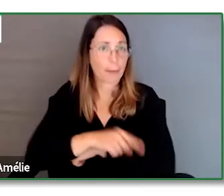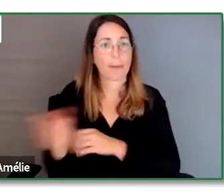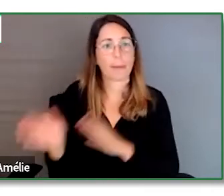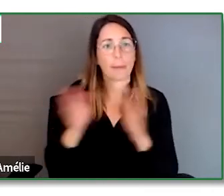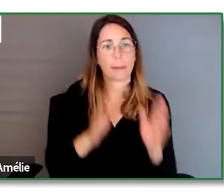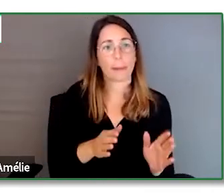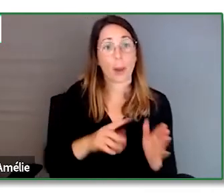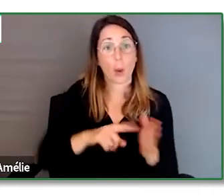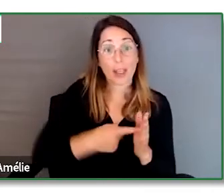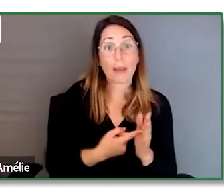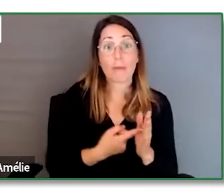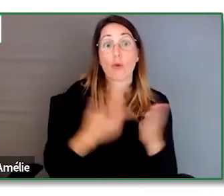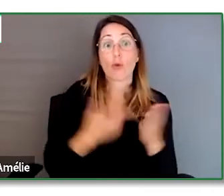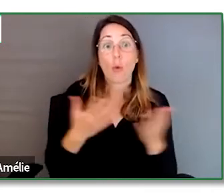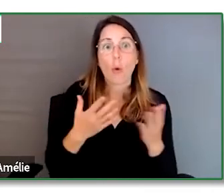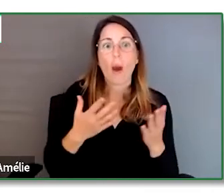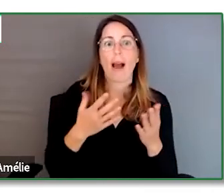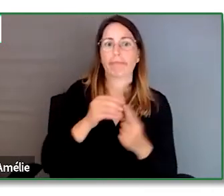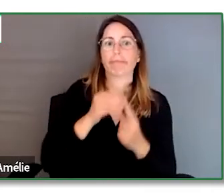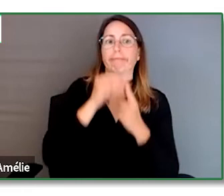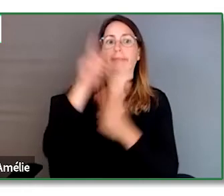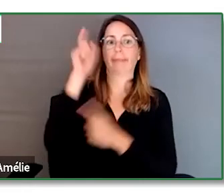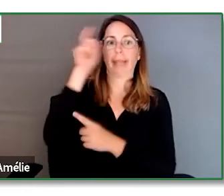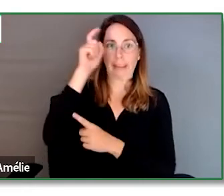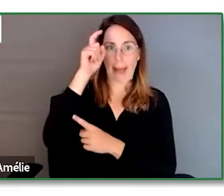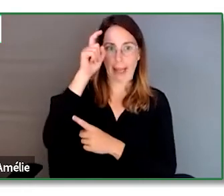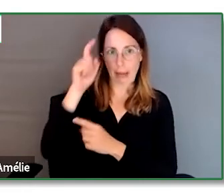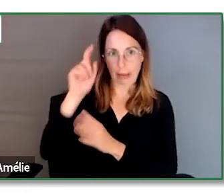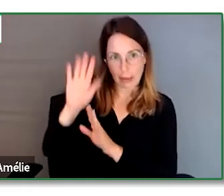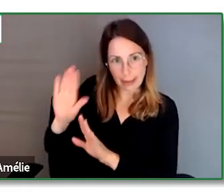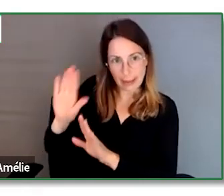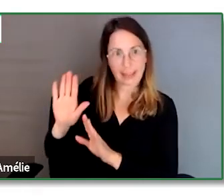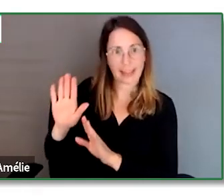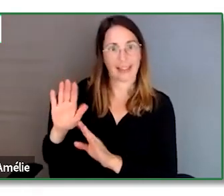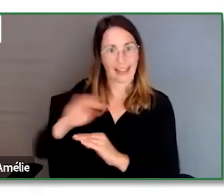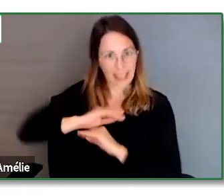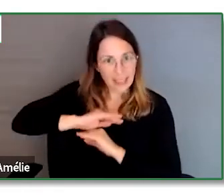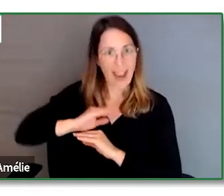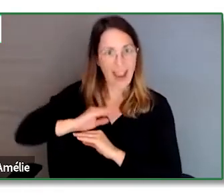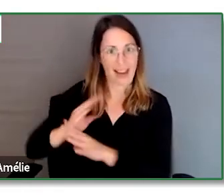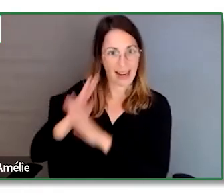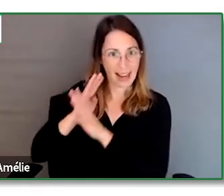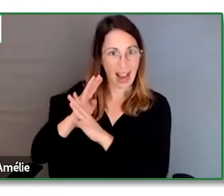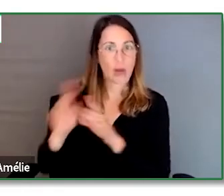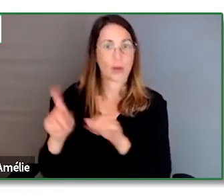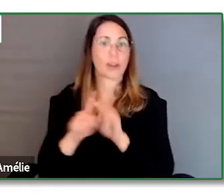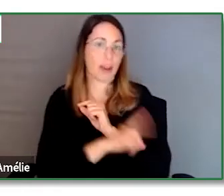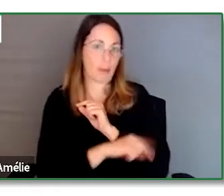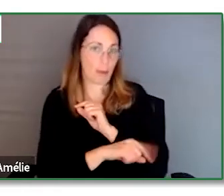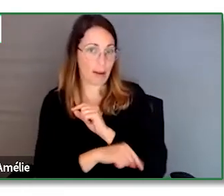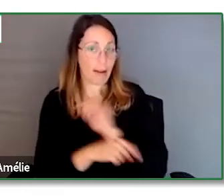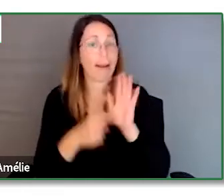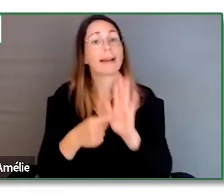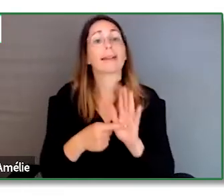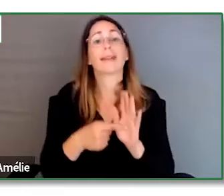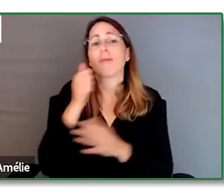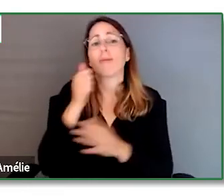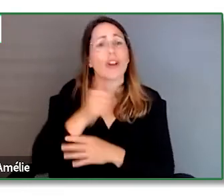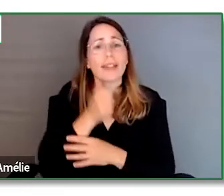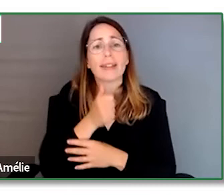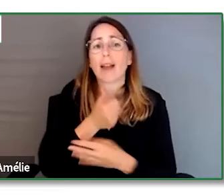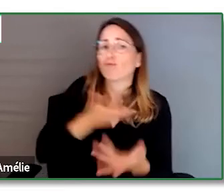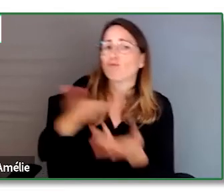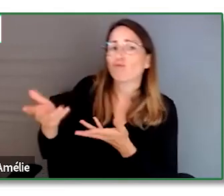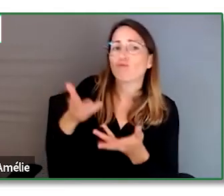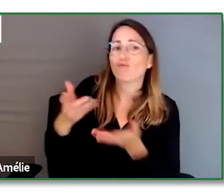le personnel, c'est-à-dire les gens qui tous les jours vont dialoguer avec les visiteurs et leur donnent des informations. Et nous voulons également